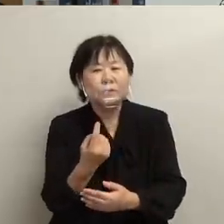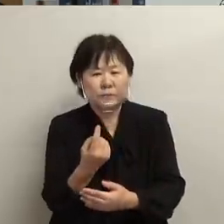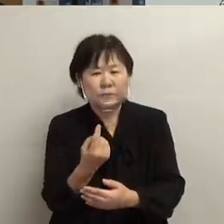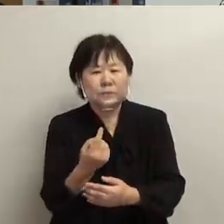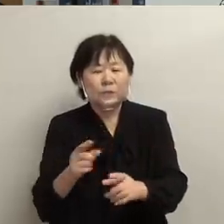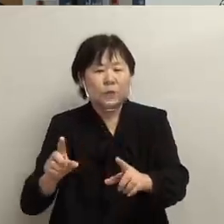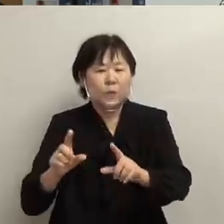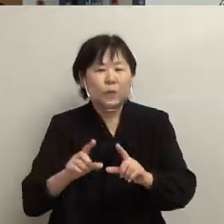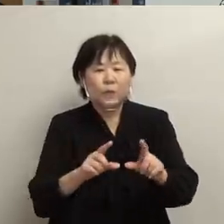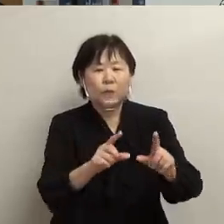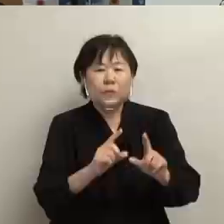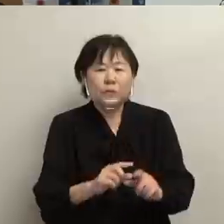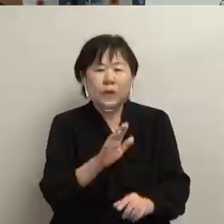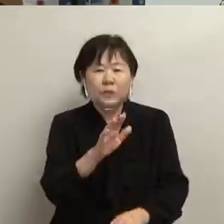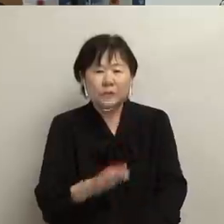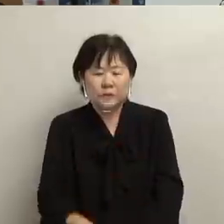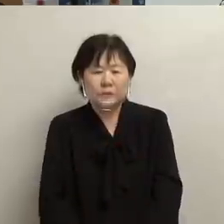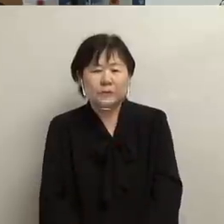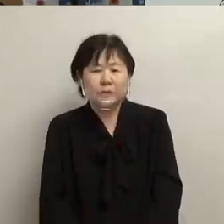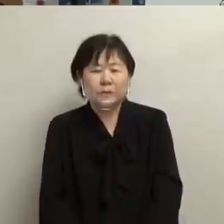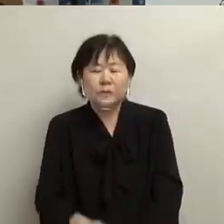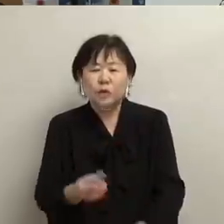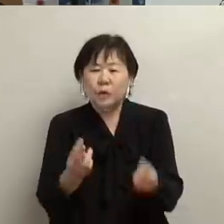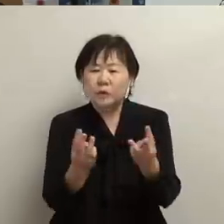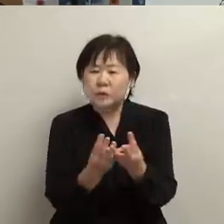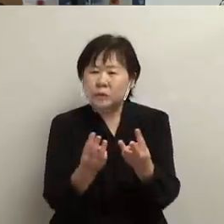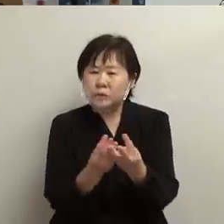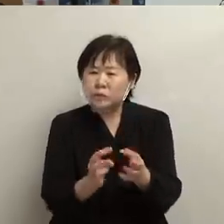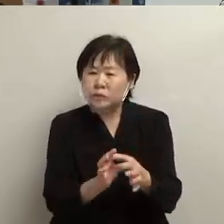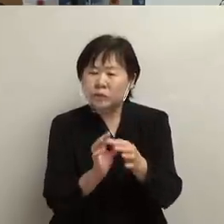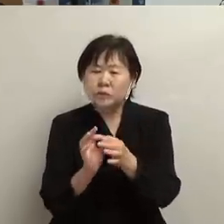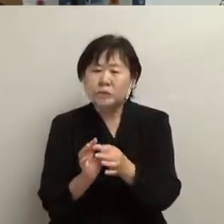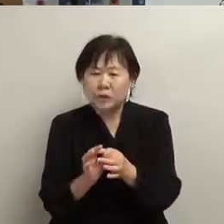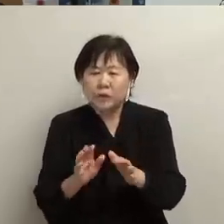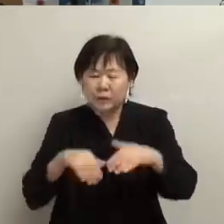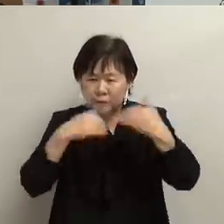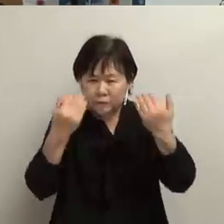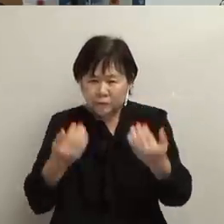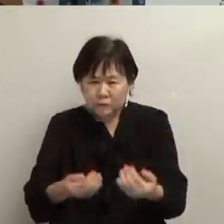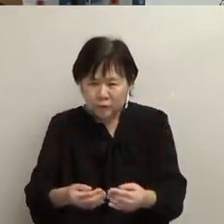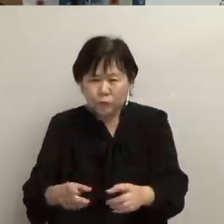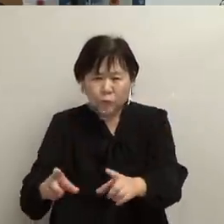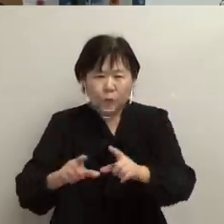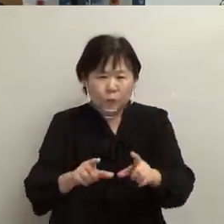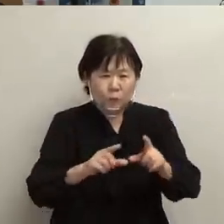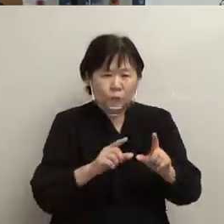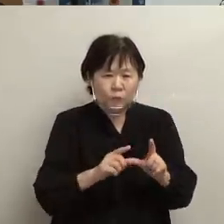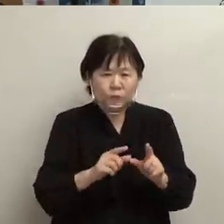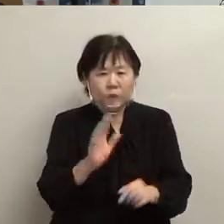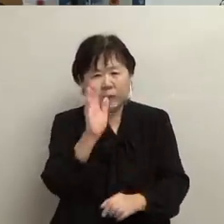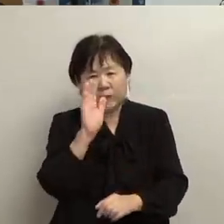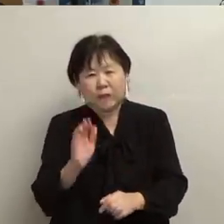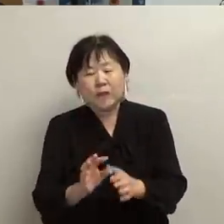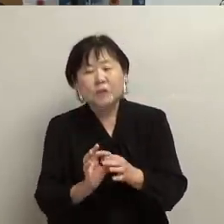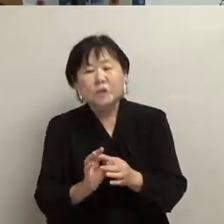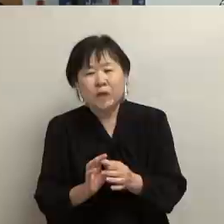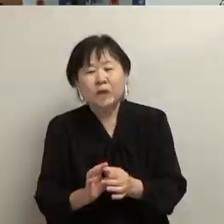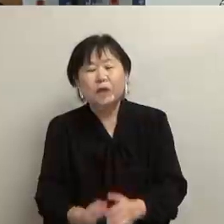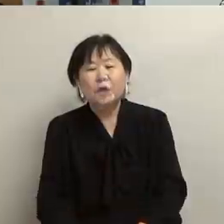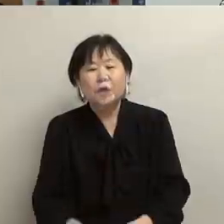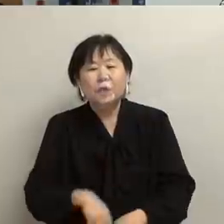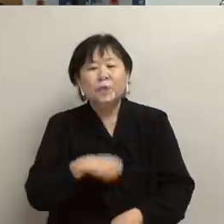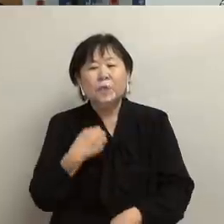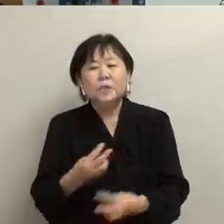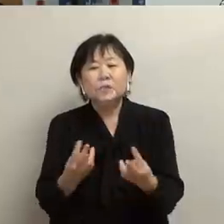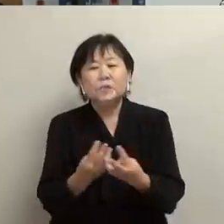報告をいただいておりますただその人数についてはですねあのすべて報告いただいている情報今日ではございませんので正確なの